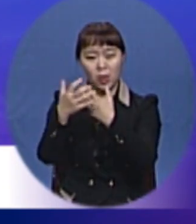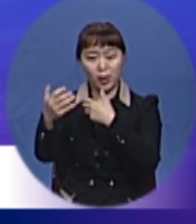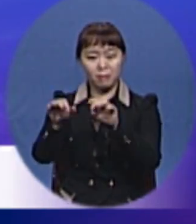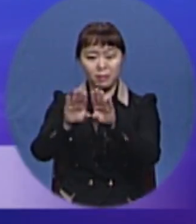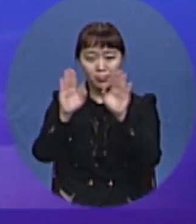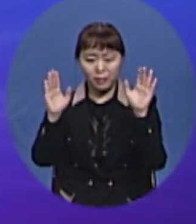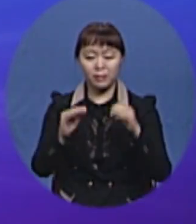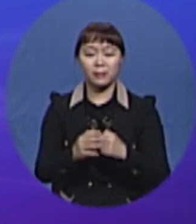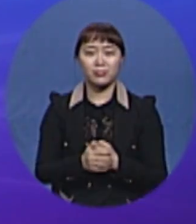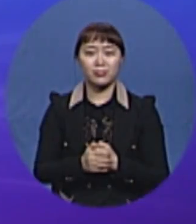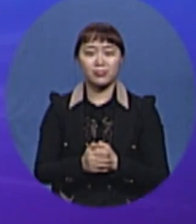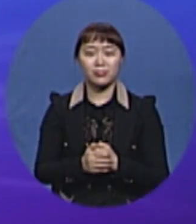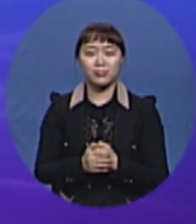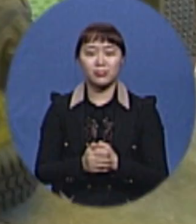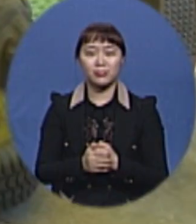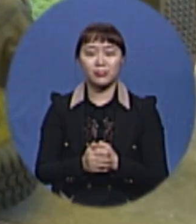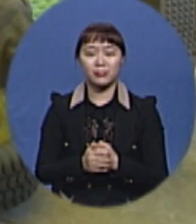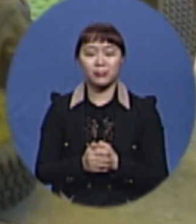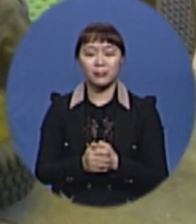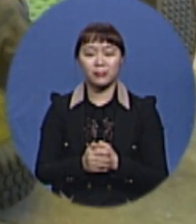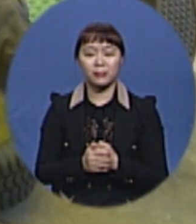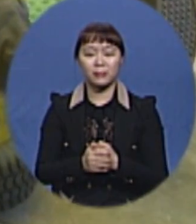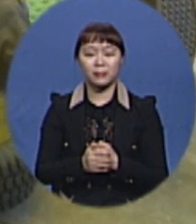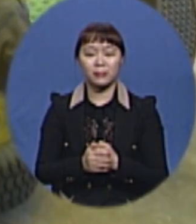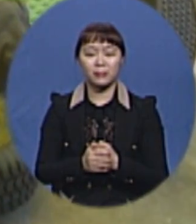기자가 다녀왔습니다.